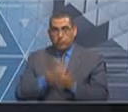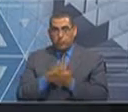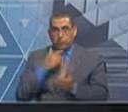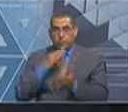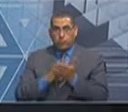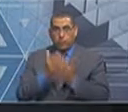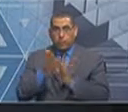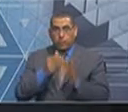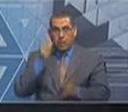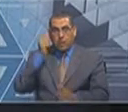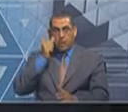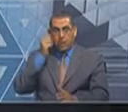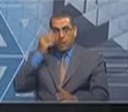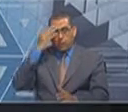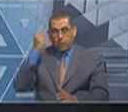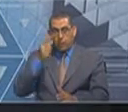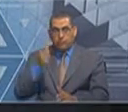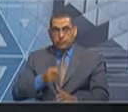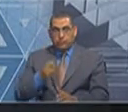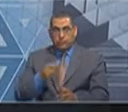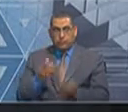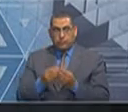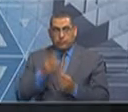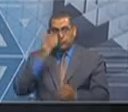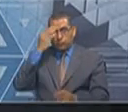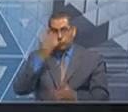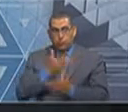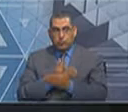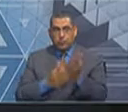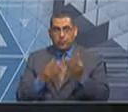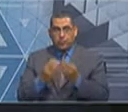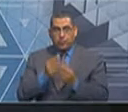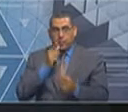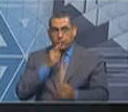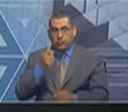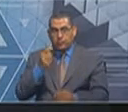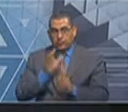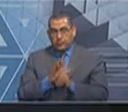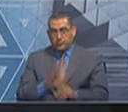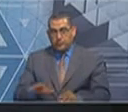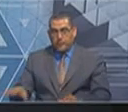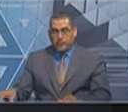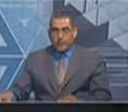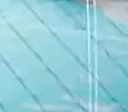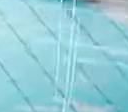الزميل مذيع الإشارة عماد عبد الحليم، والشكر لكم على طيب المتابعة، وإلى اللقاء.